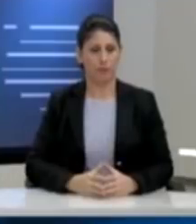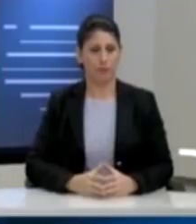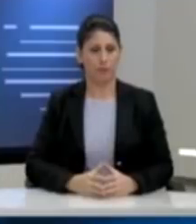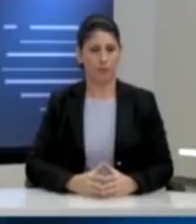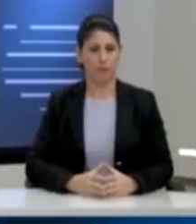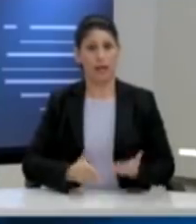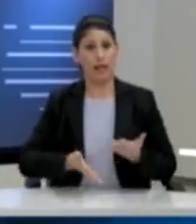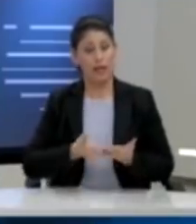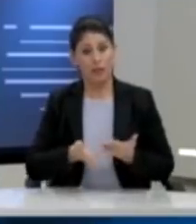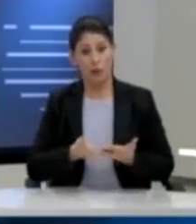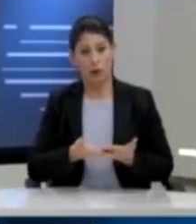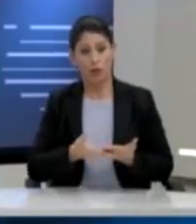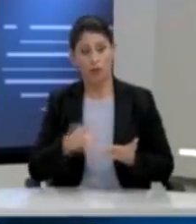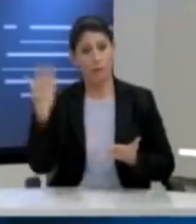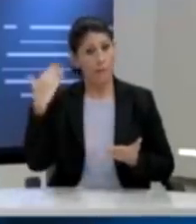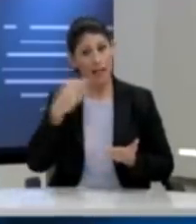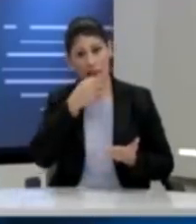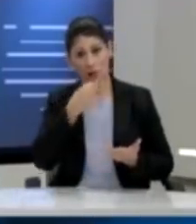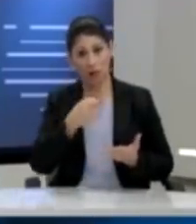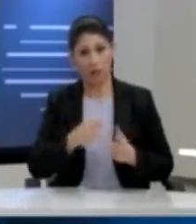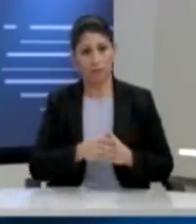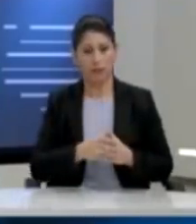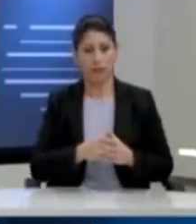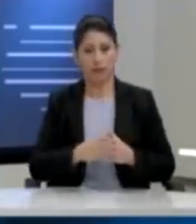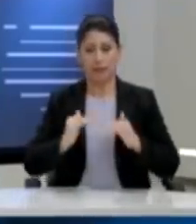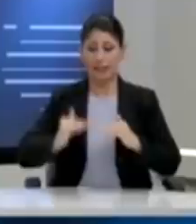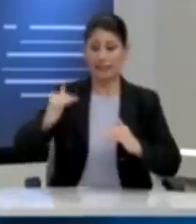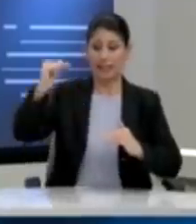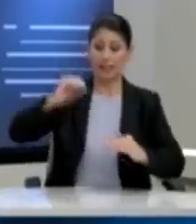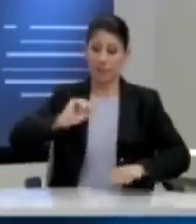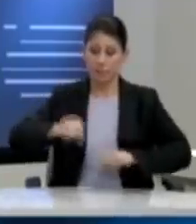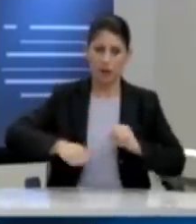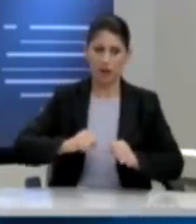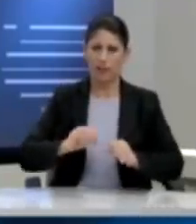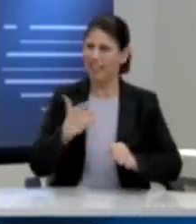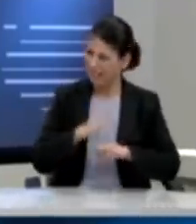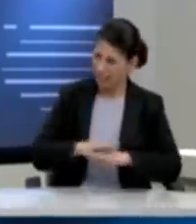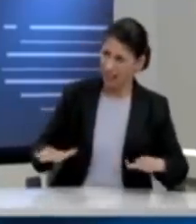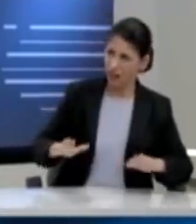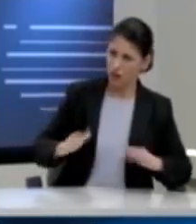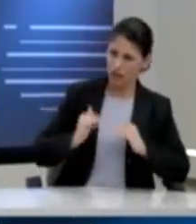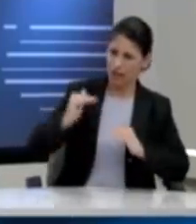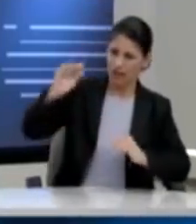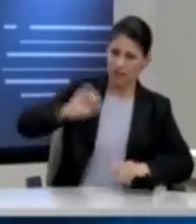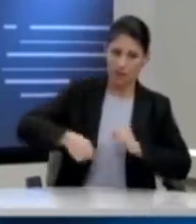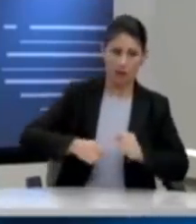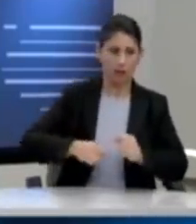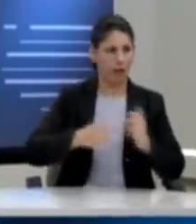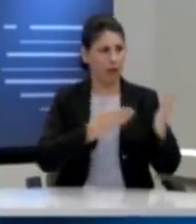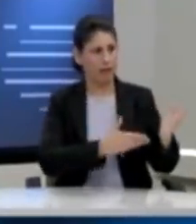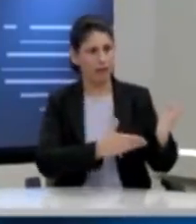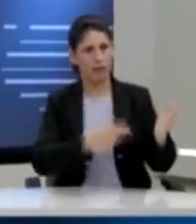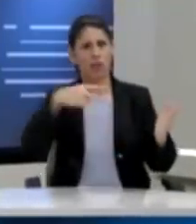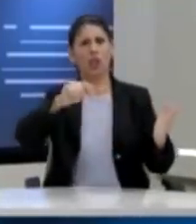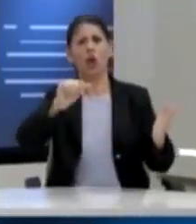να διευκολύνουμε, όπως λέγαμε παλιά, την ταξική πάλι. Γιατί μπας και τέλειωσε. Εσείς και ο Λάσκαρης. Αλλά